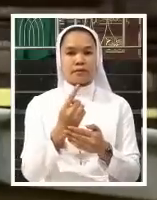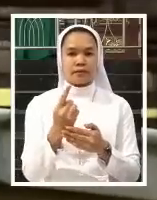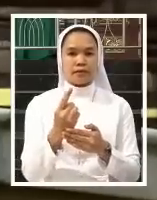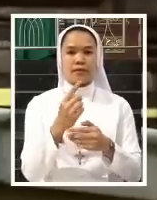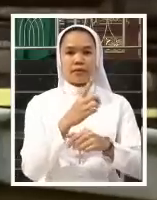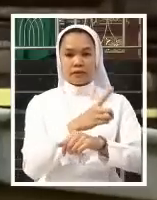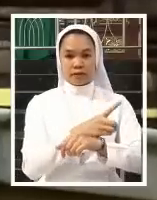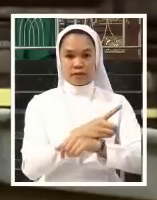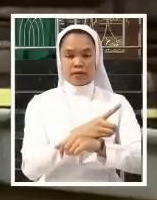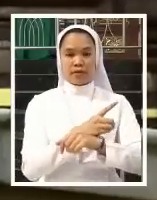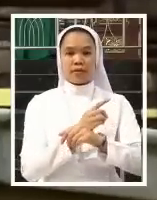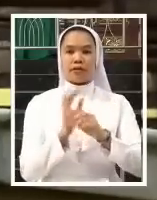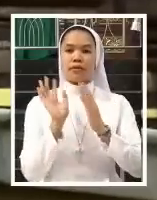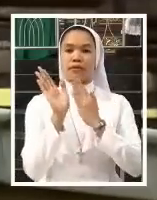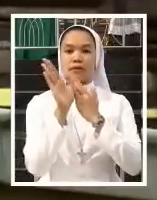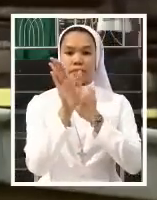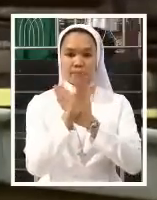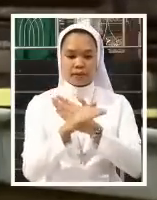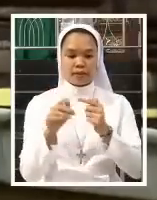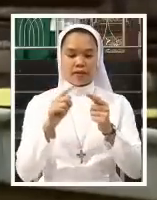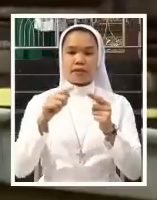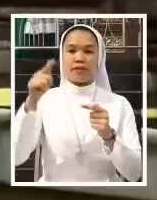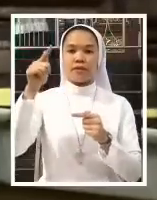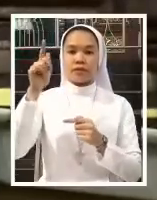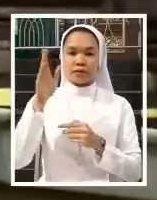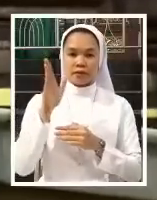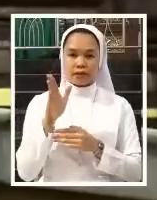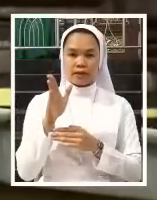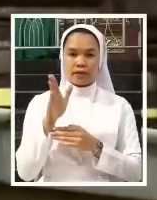pagbalos kan sa tong Diyos.